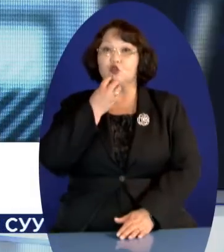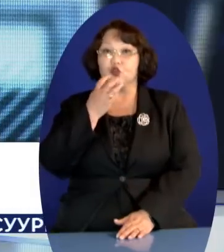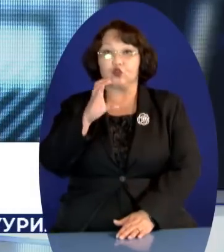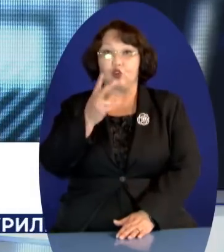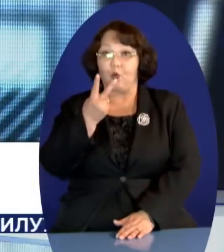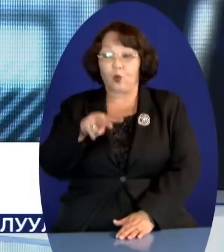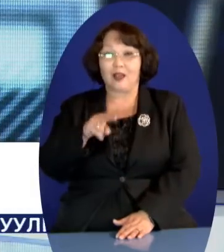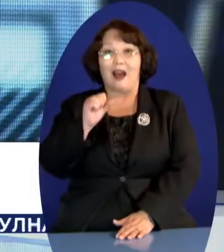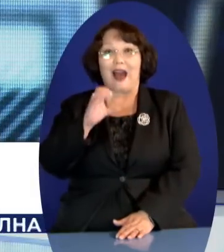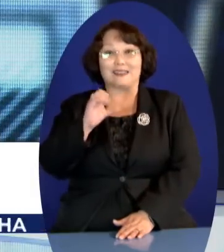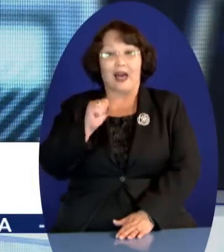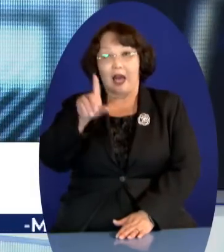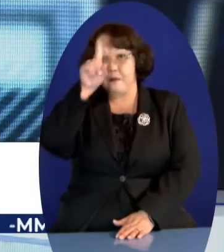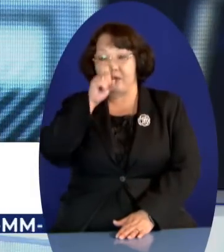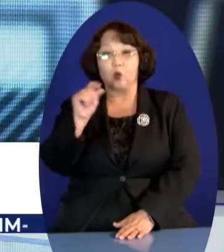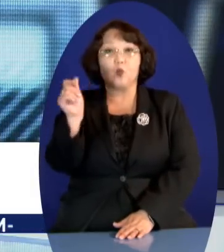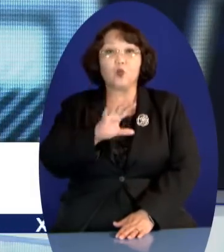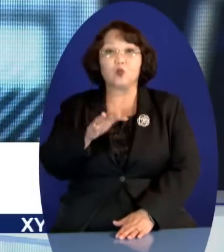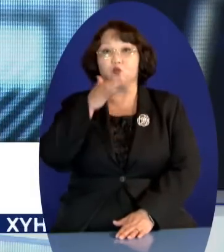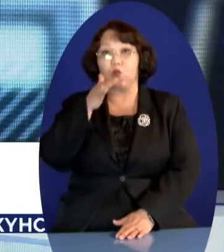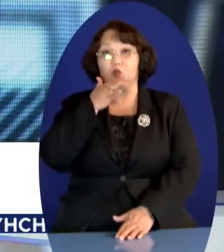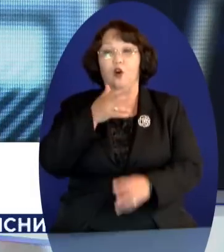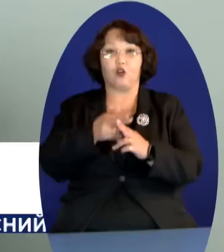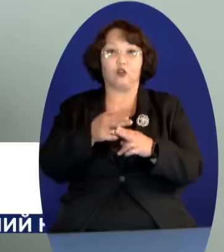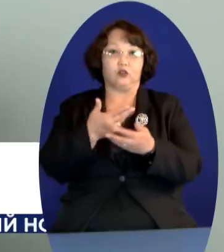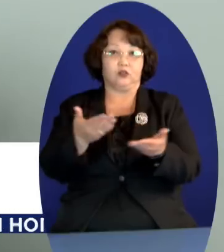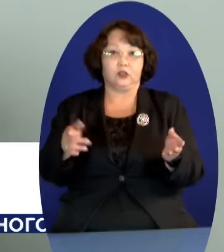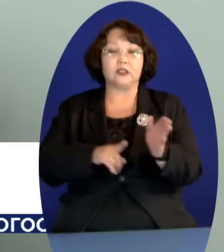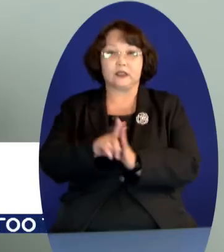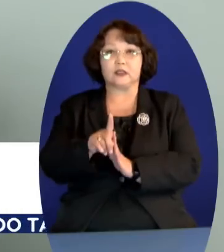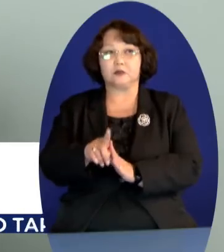төлбөргүй онлайн үзлэг зөвлөгөө өгч эхэлсэн байна.